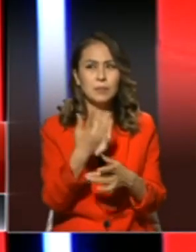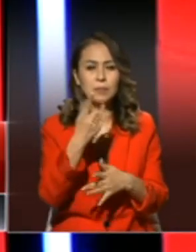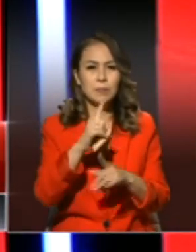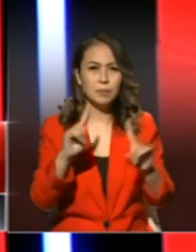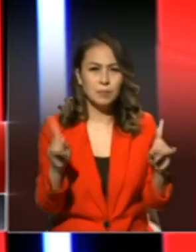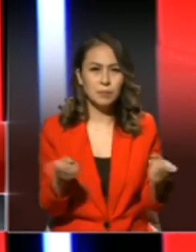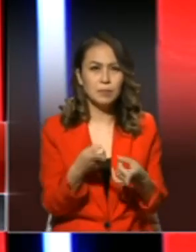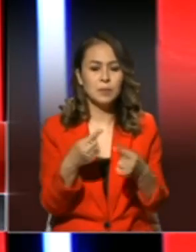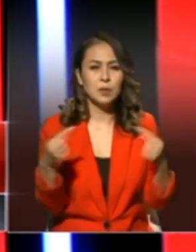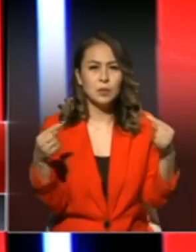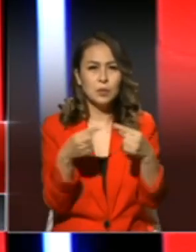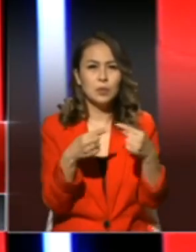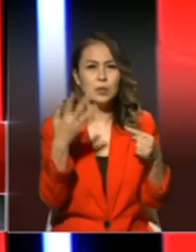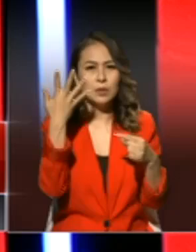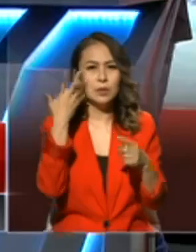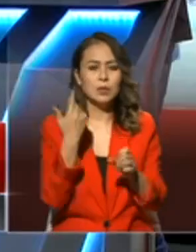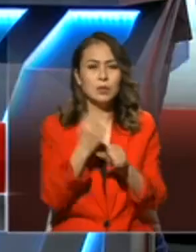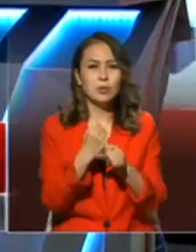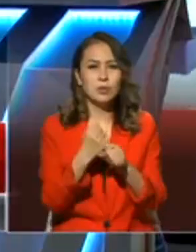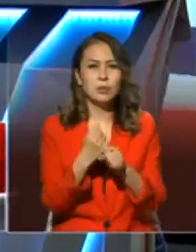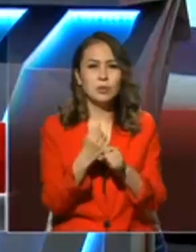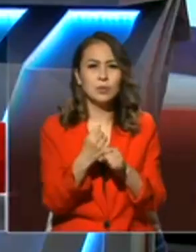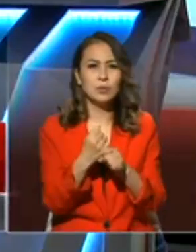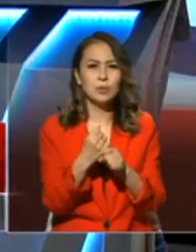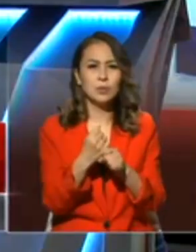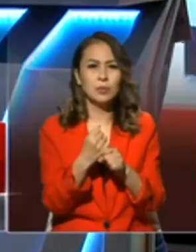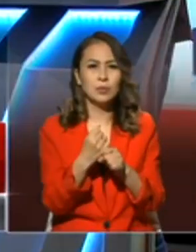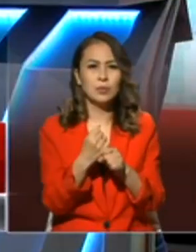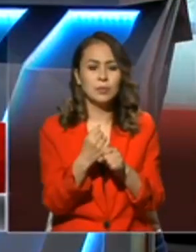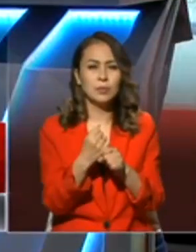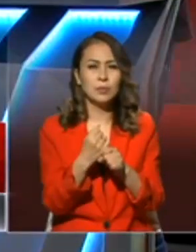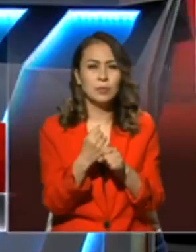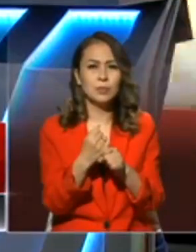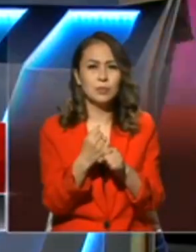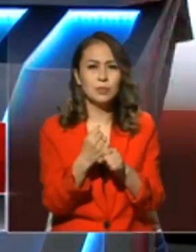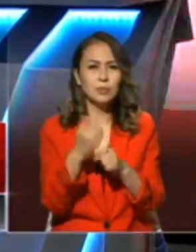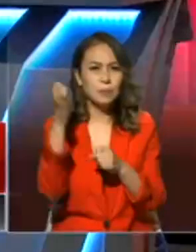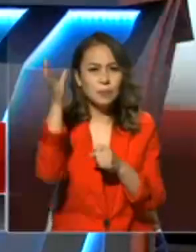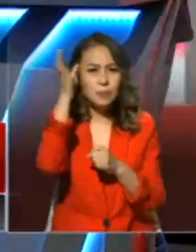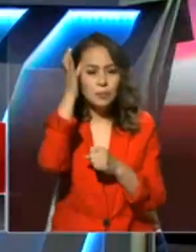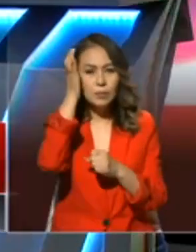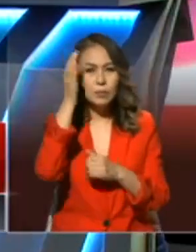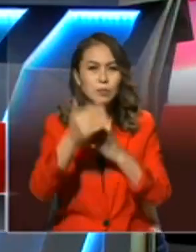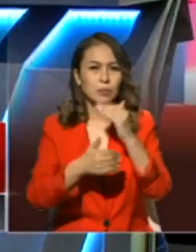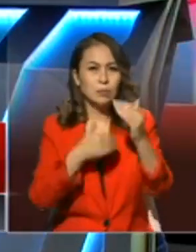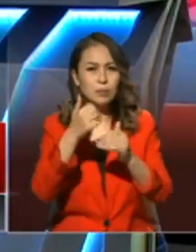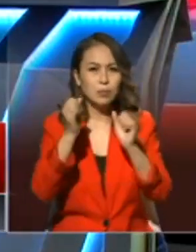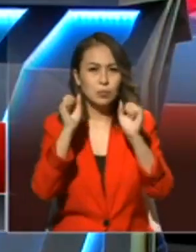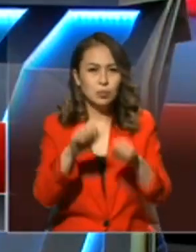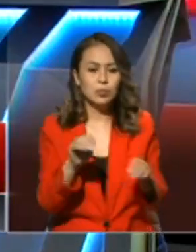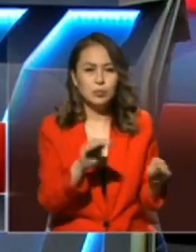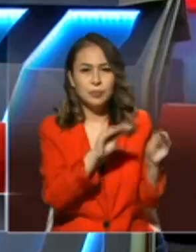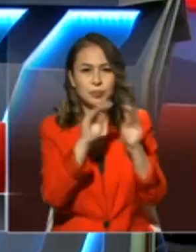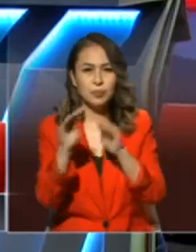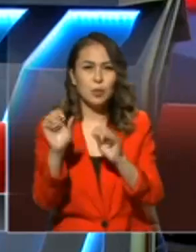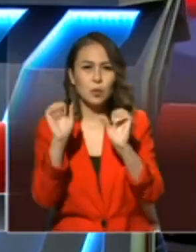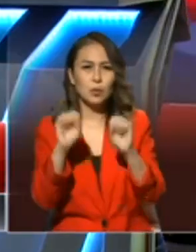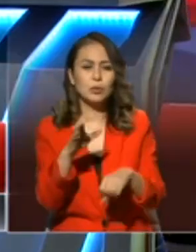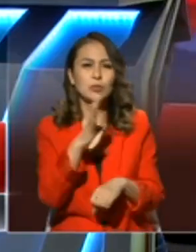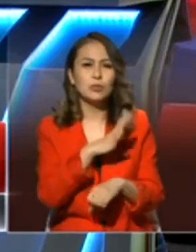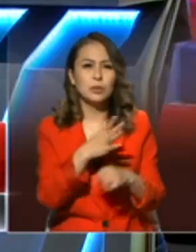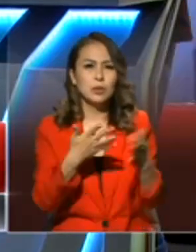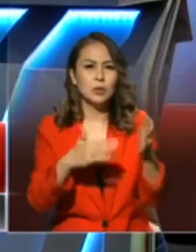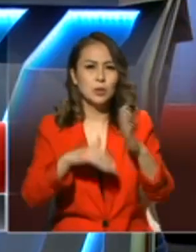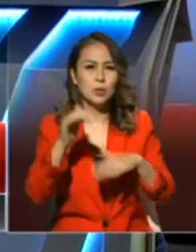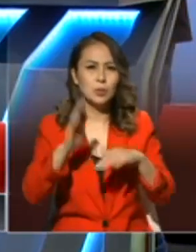басында конкретно істегенде конкретно осы бүйрек істеп кететініне қылып ғылым жетілсін, содан кейін барып донор ауыстырамыз деп айтсын да, қолдан келмейтін